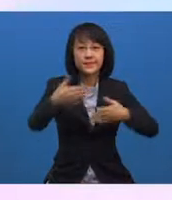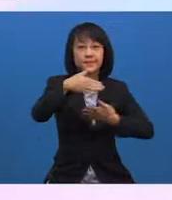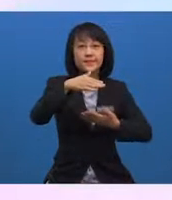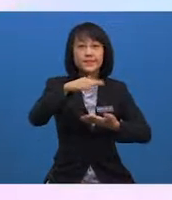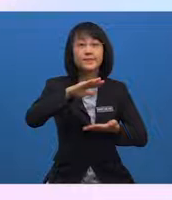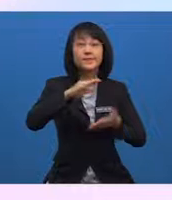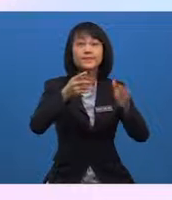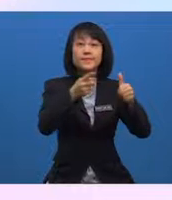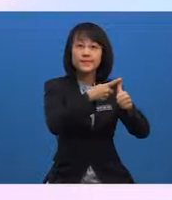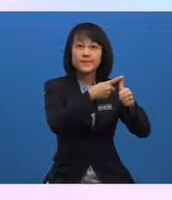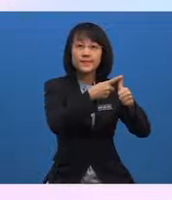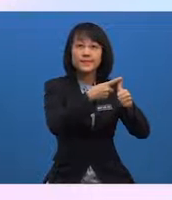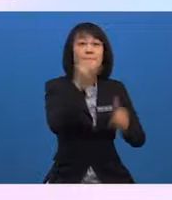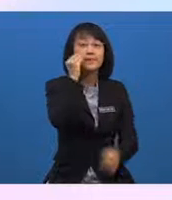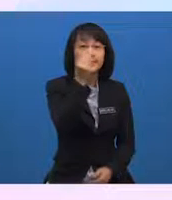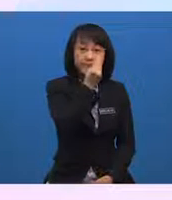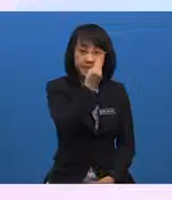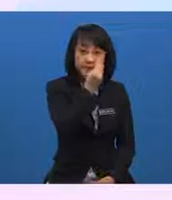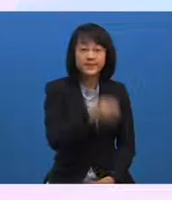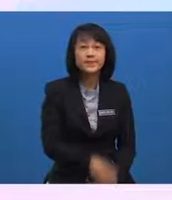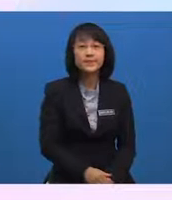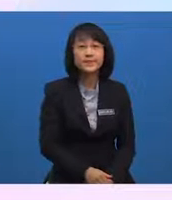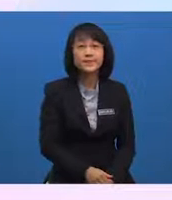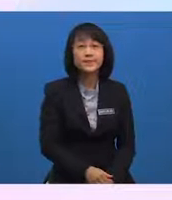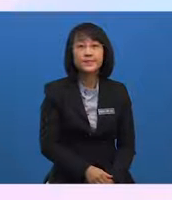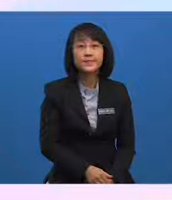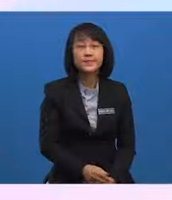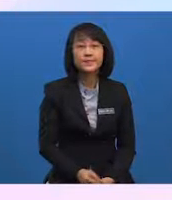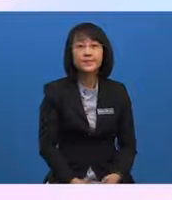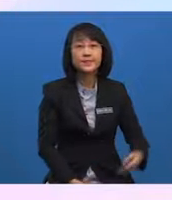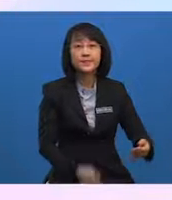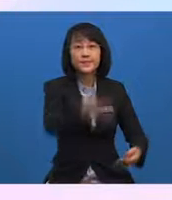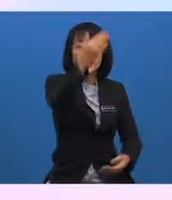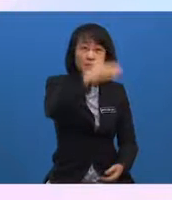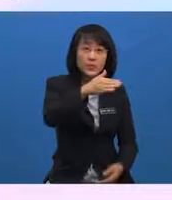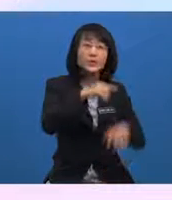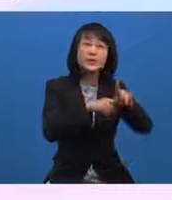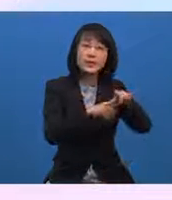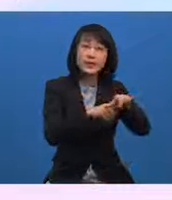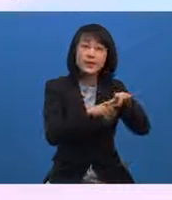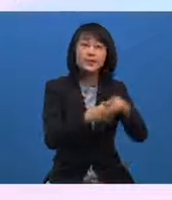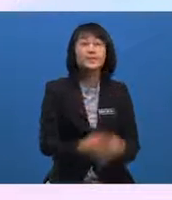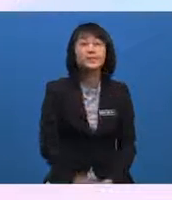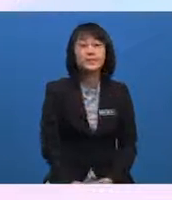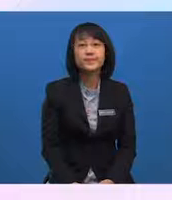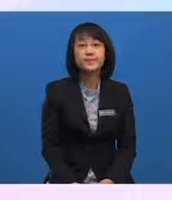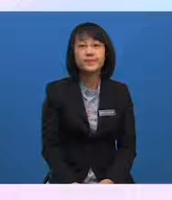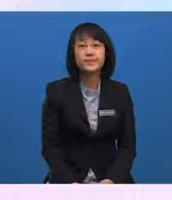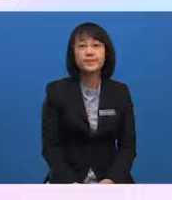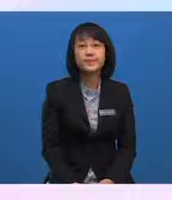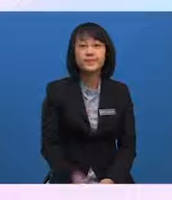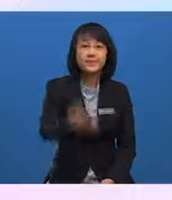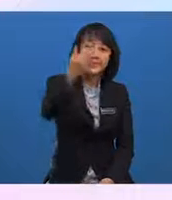menunjukkan bahagian bunga. Kotak yang kedua ialah daun. Seterusnya, kotak